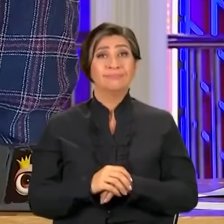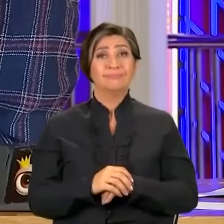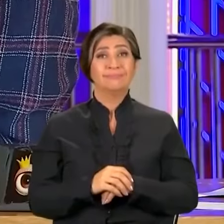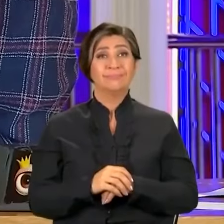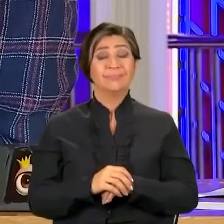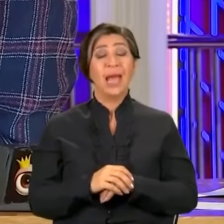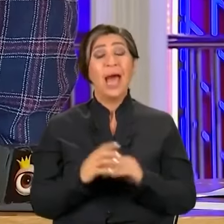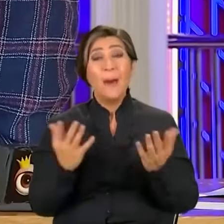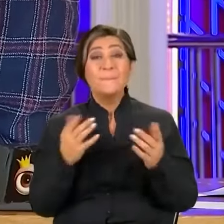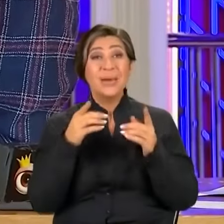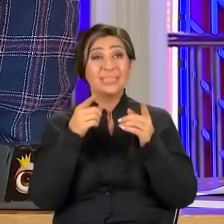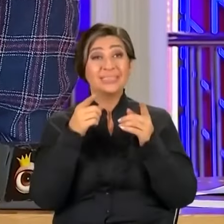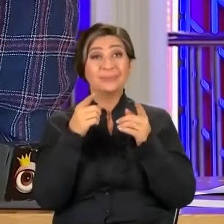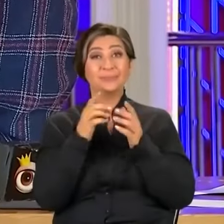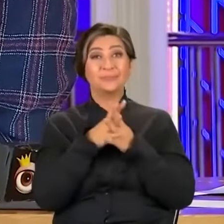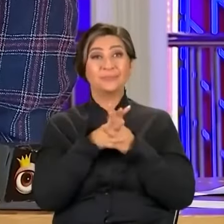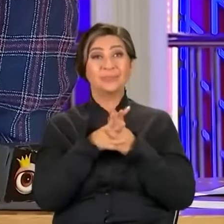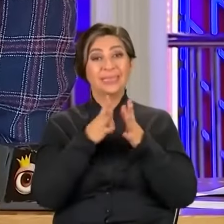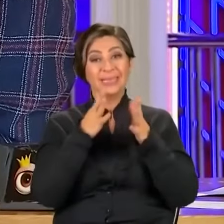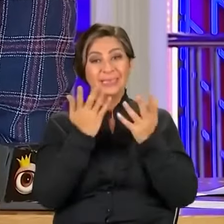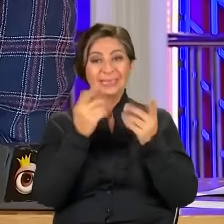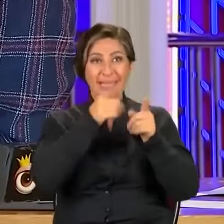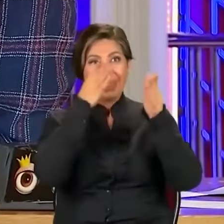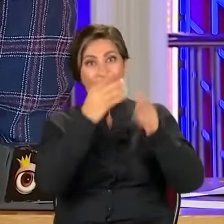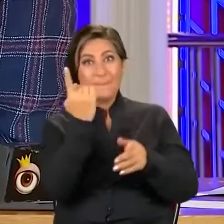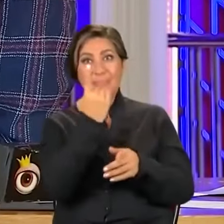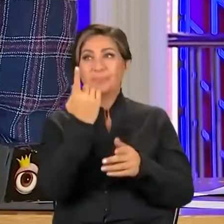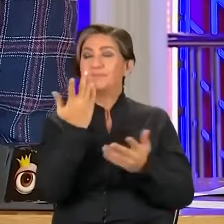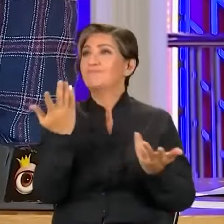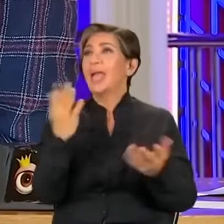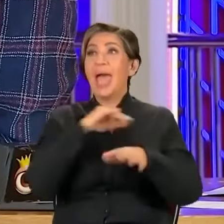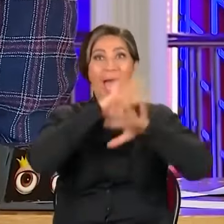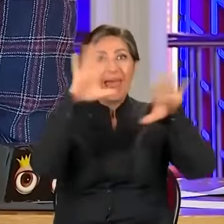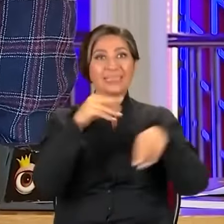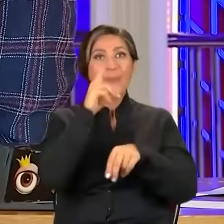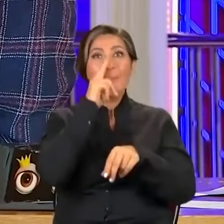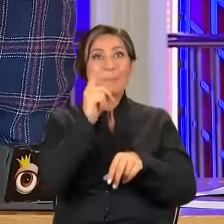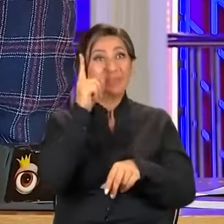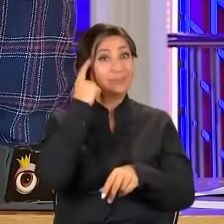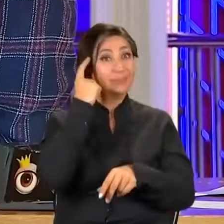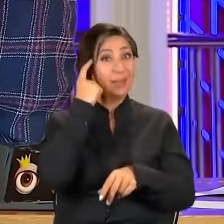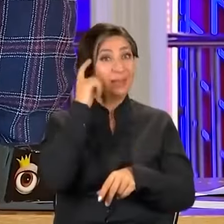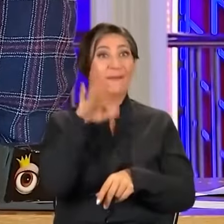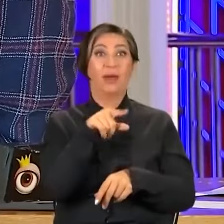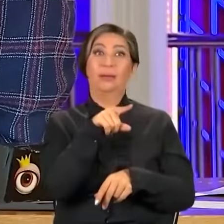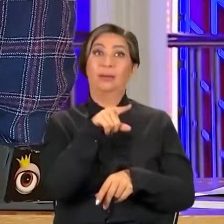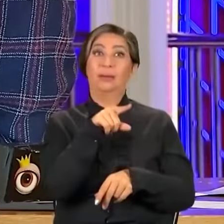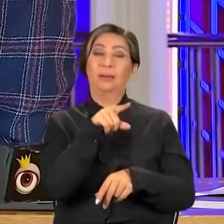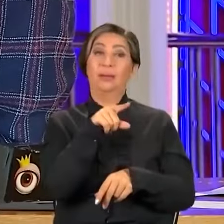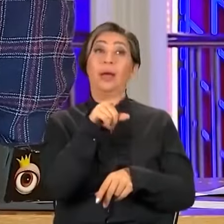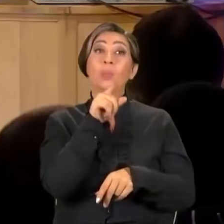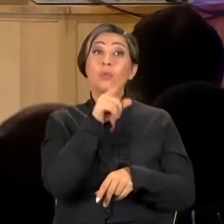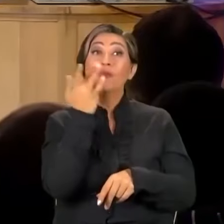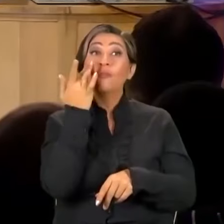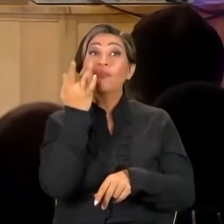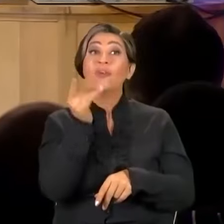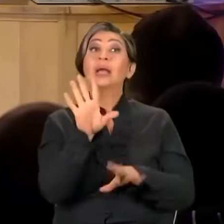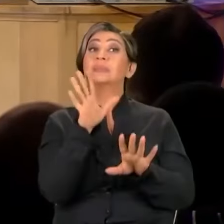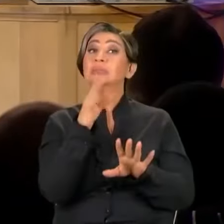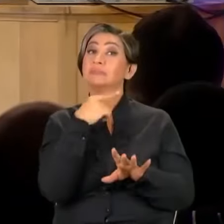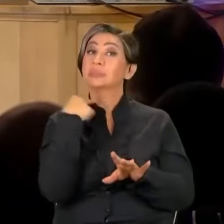Evet. Ama sende bir herkesin beğendiği bir zeka var. Bunu fark